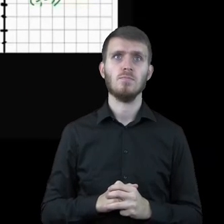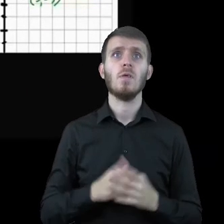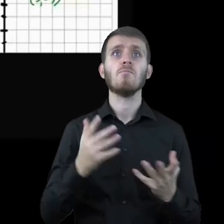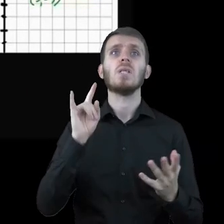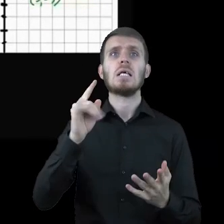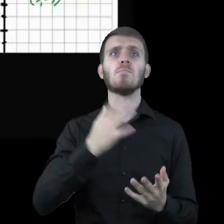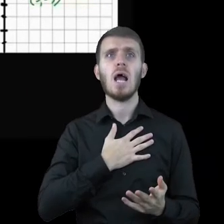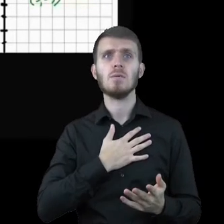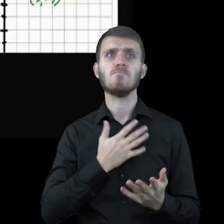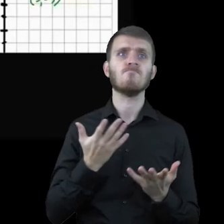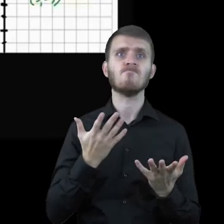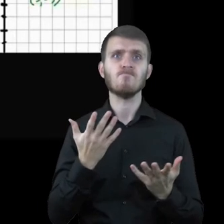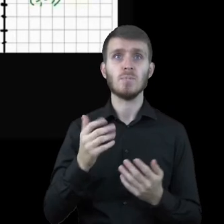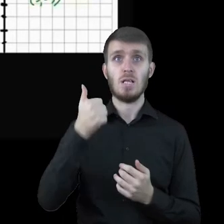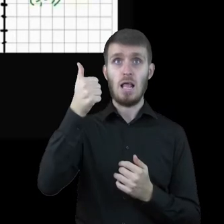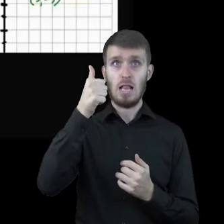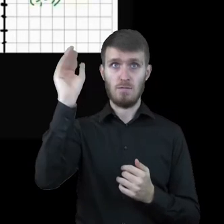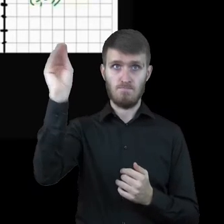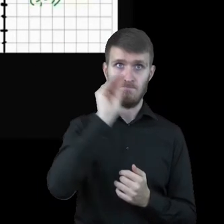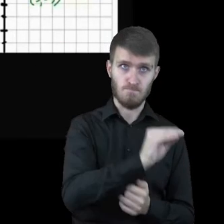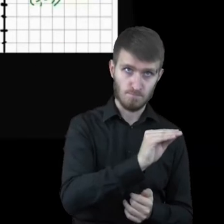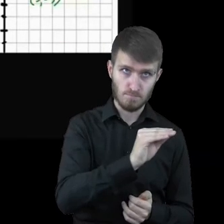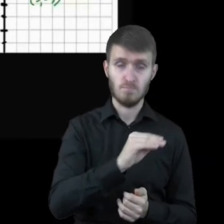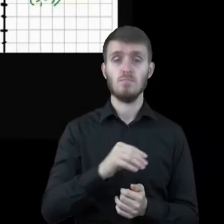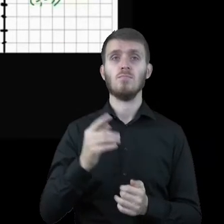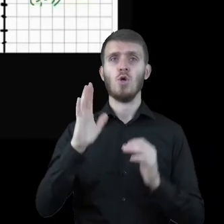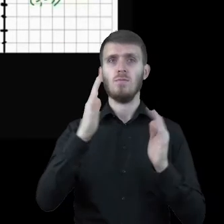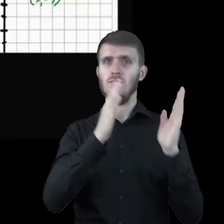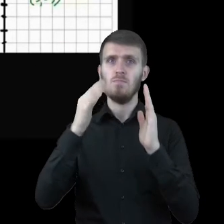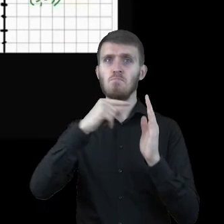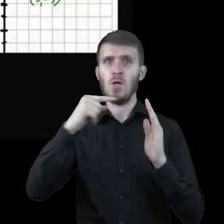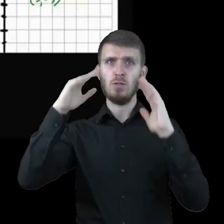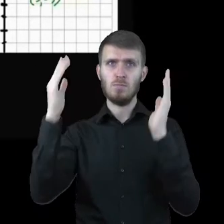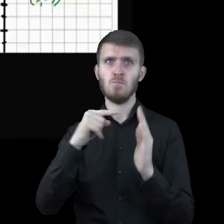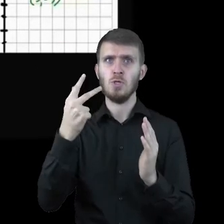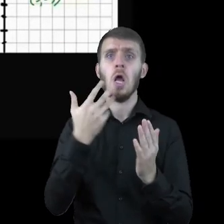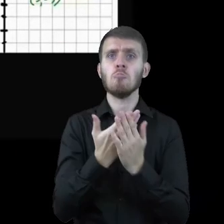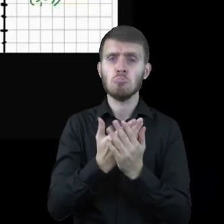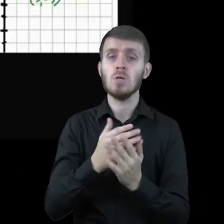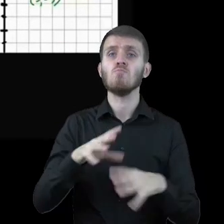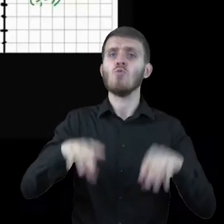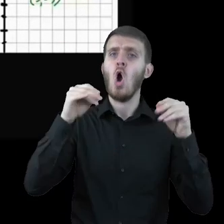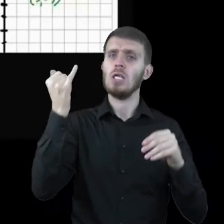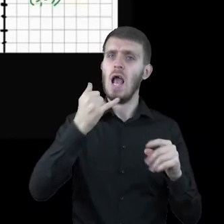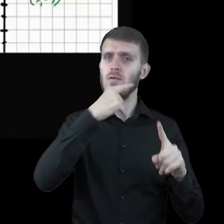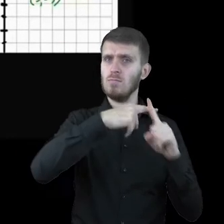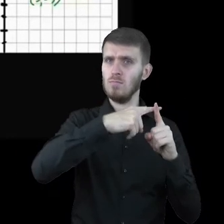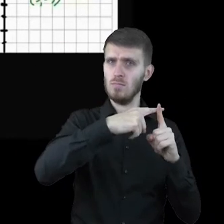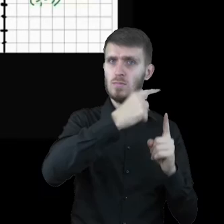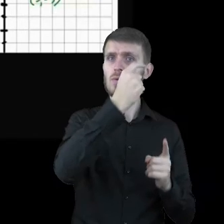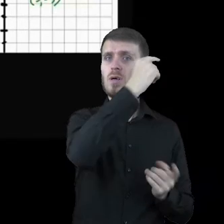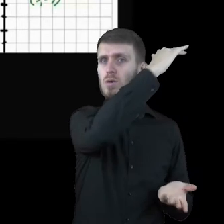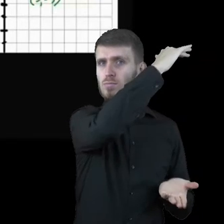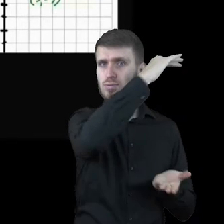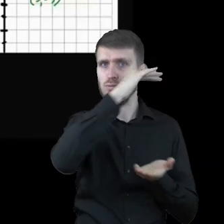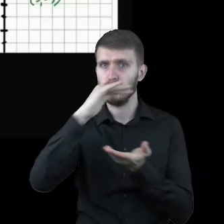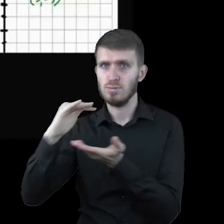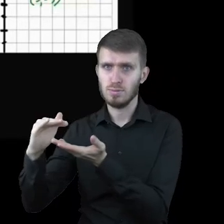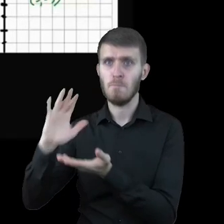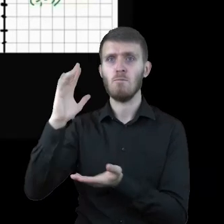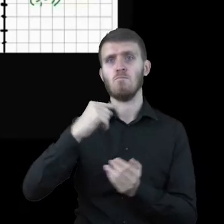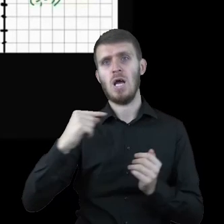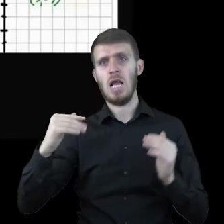1 minus minus 3. Tak, to jest delta Y, i to jest 4.